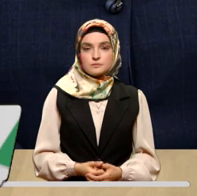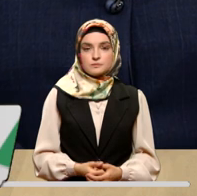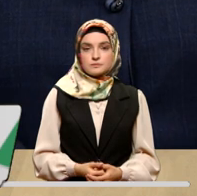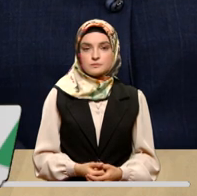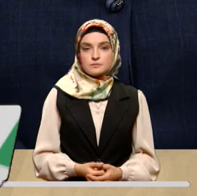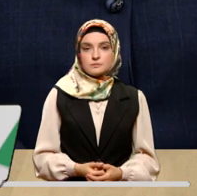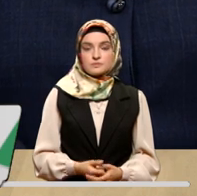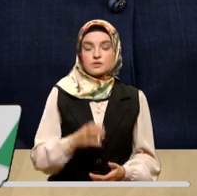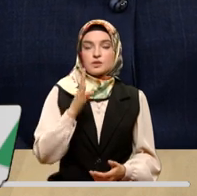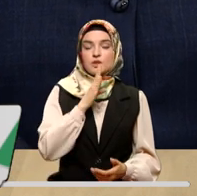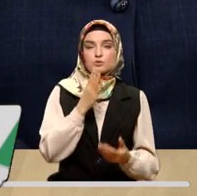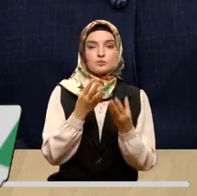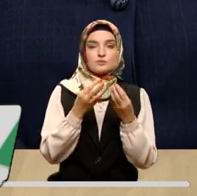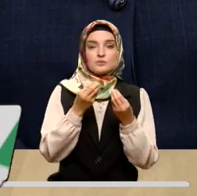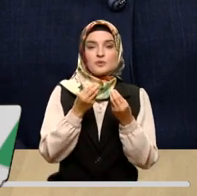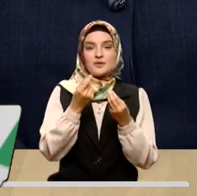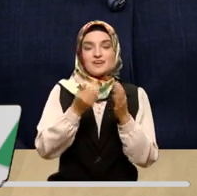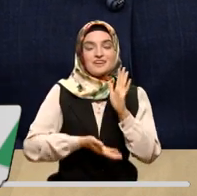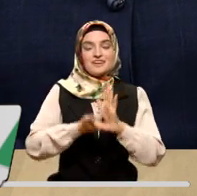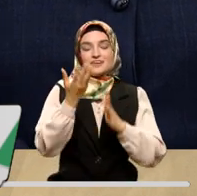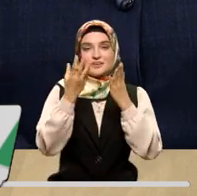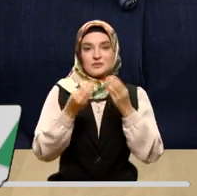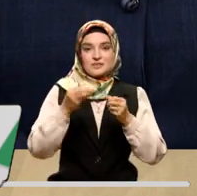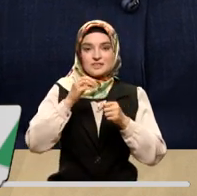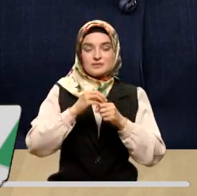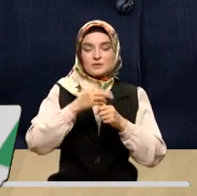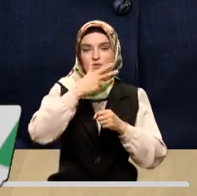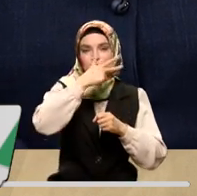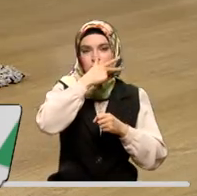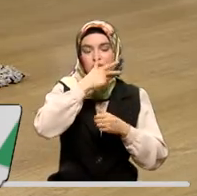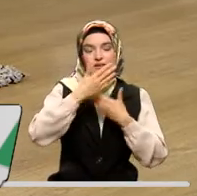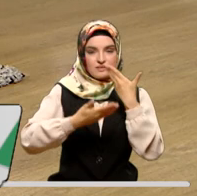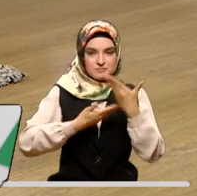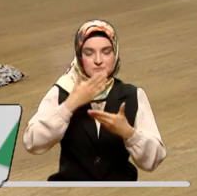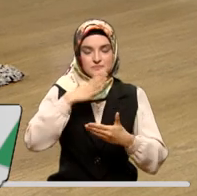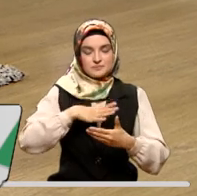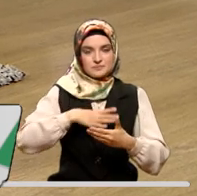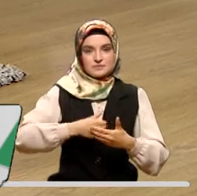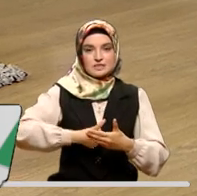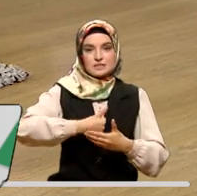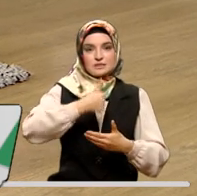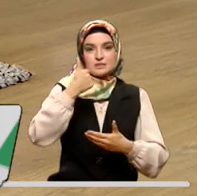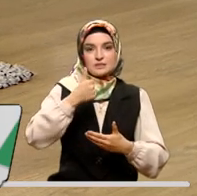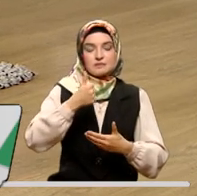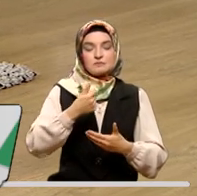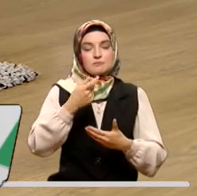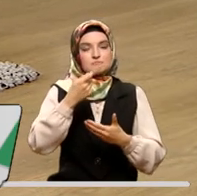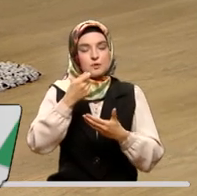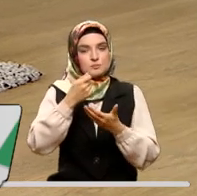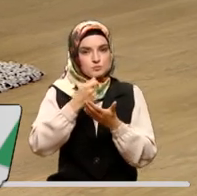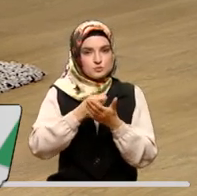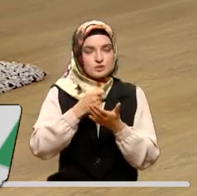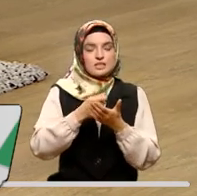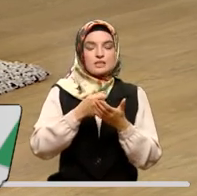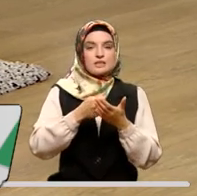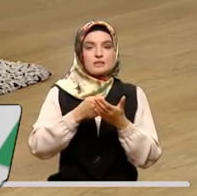çok pahalandığı için bunu da buradan dile getirmek istiyorum. Evet. Üzülerek dile getirmek istiyorum. Başkanlığımızın bütçesi el verdiğince